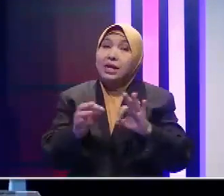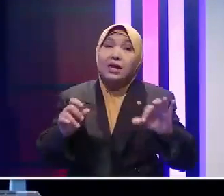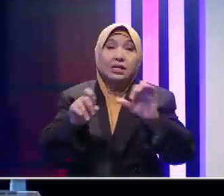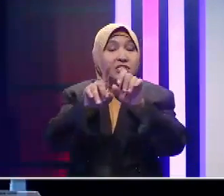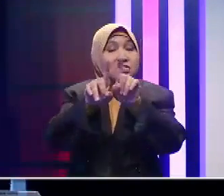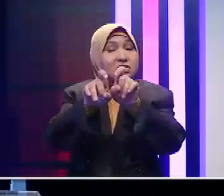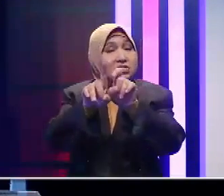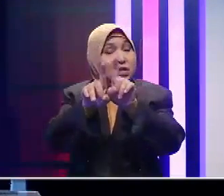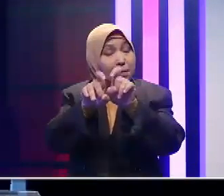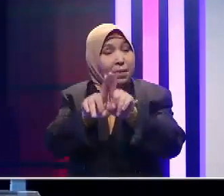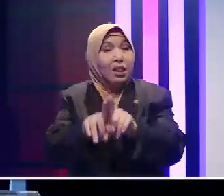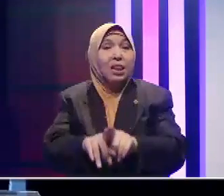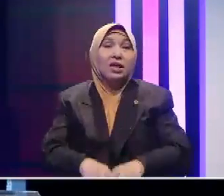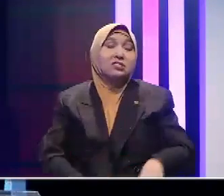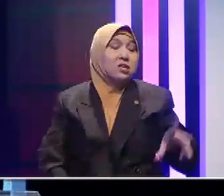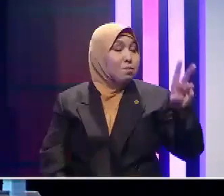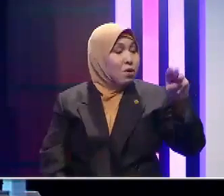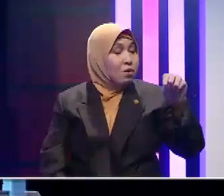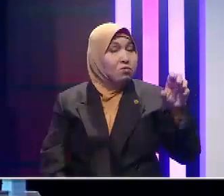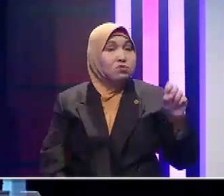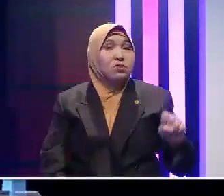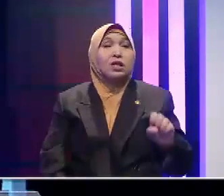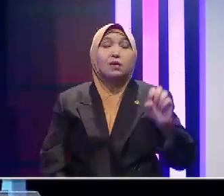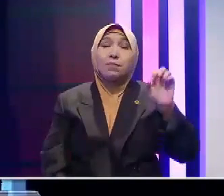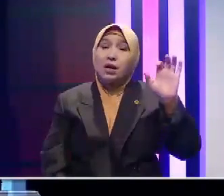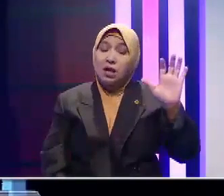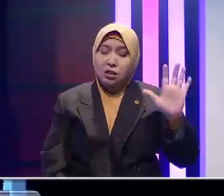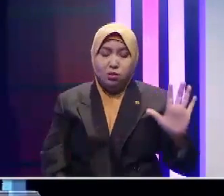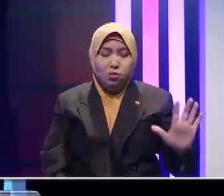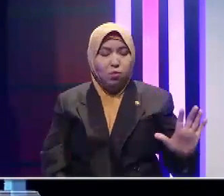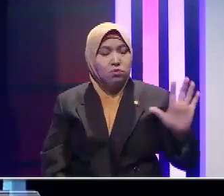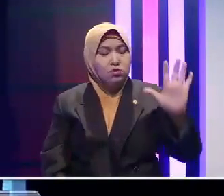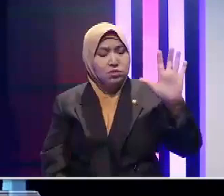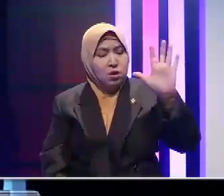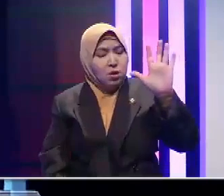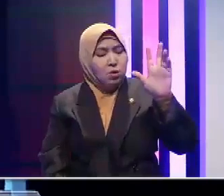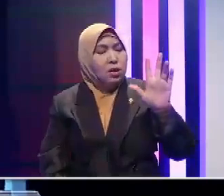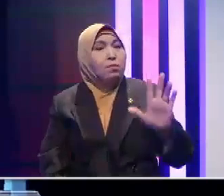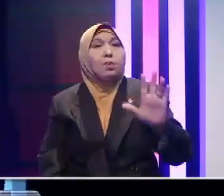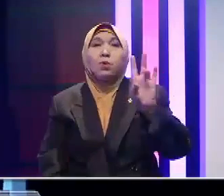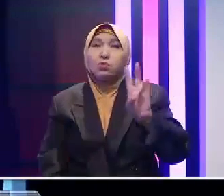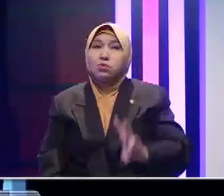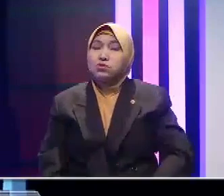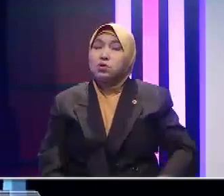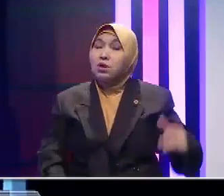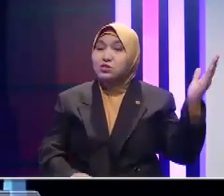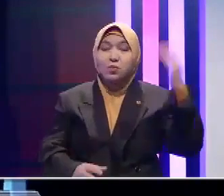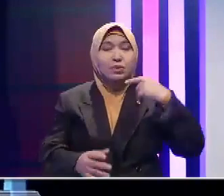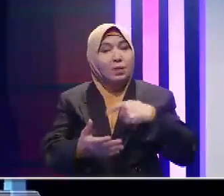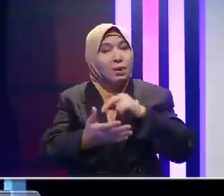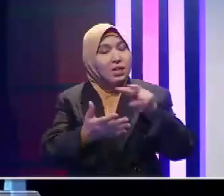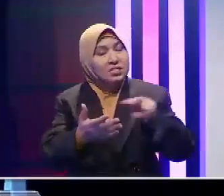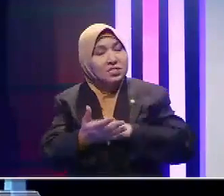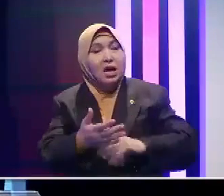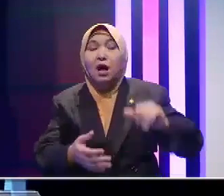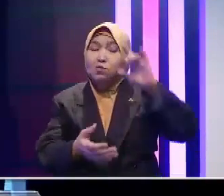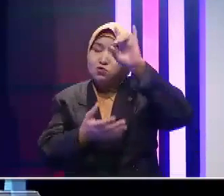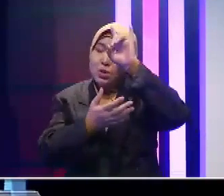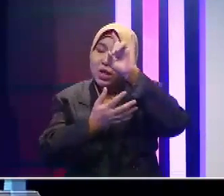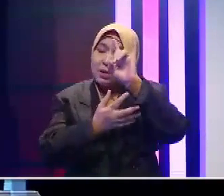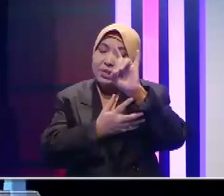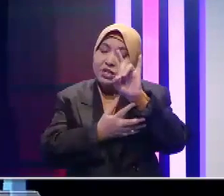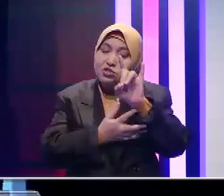ke-11 di halaman 557 surah At-Taghabun. Jom kita baca. A'udzubillahi